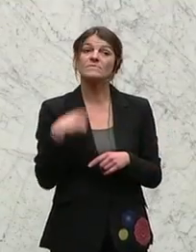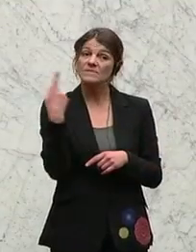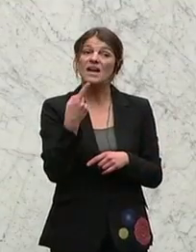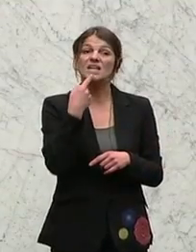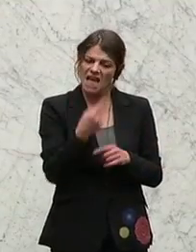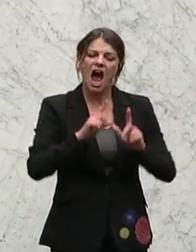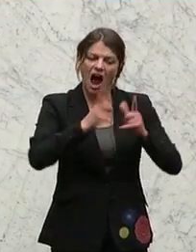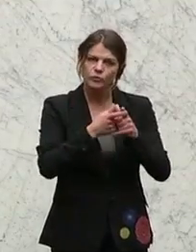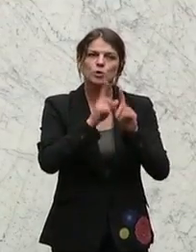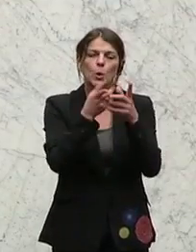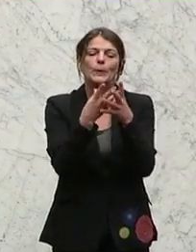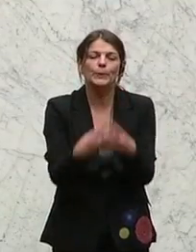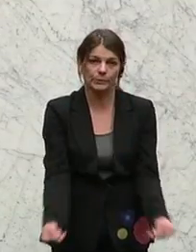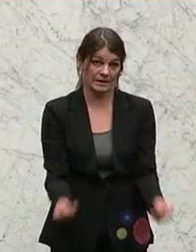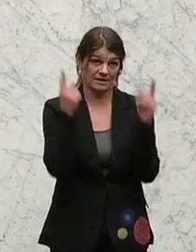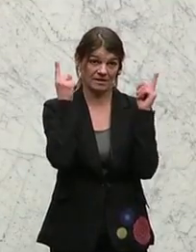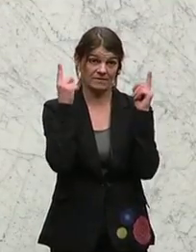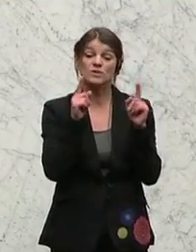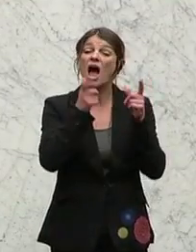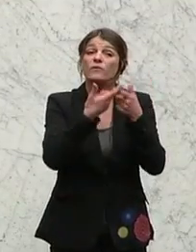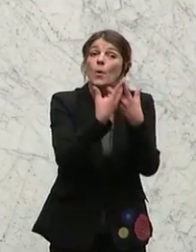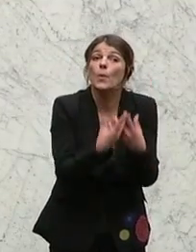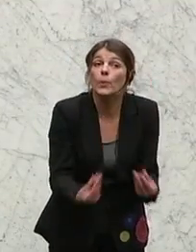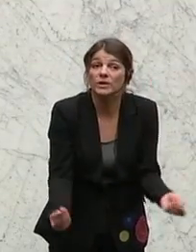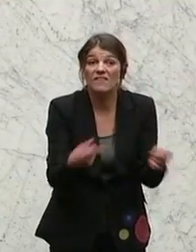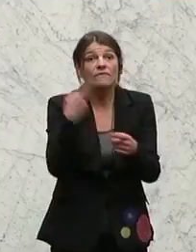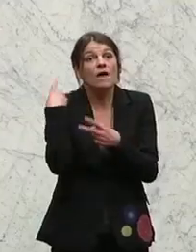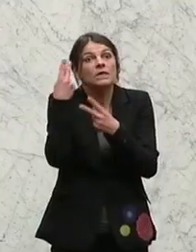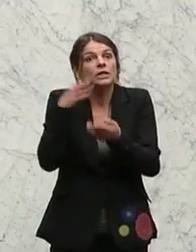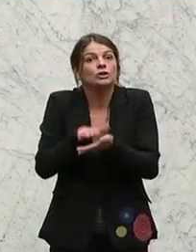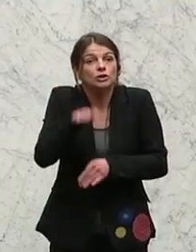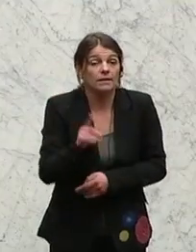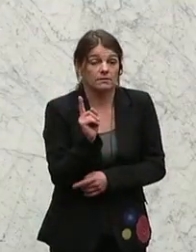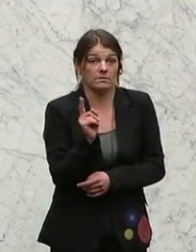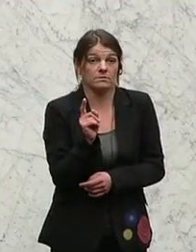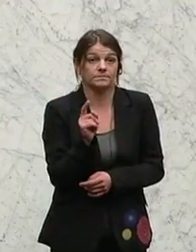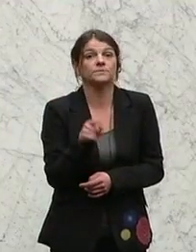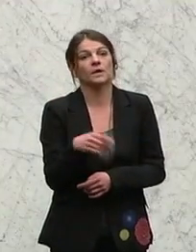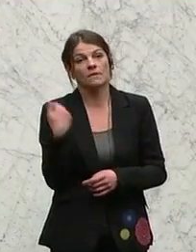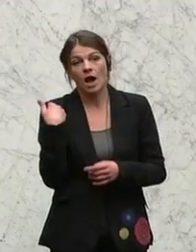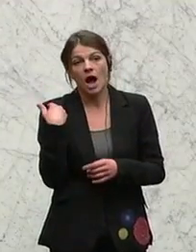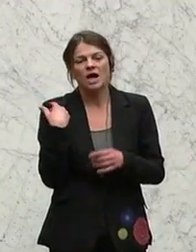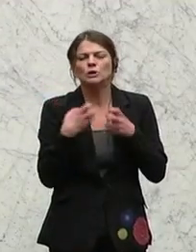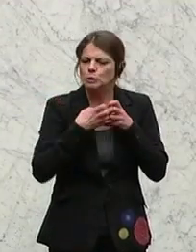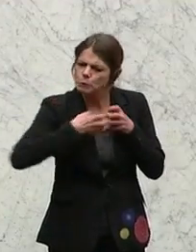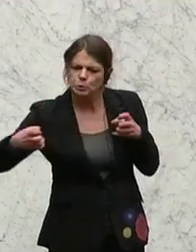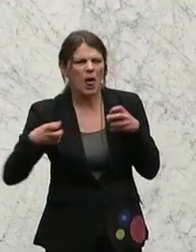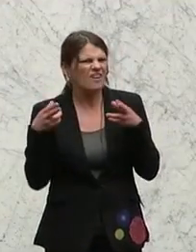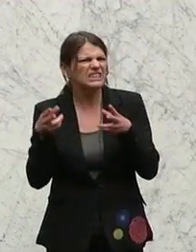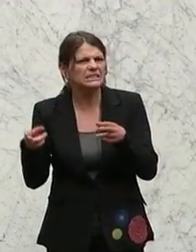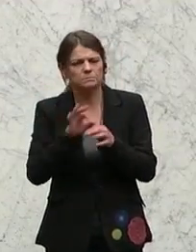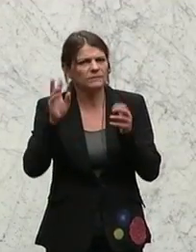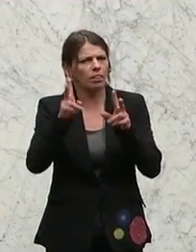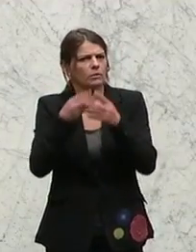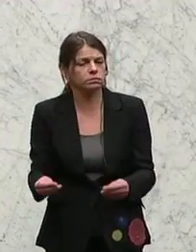der Haftungen beschlossen. Das Auslaufen. Und das war ein ganz wichtiger Schritt, wenn auch mit viel zu langen Übergangsfristen.